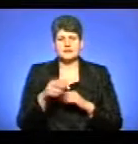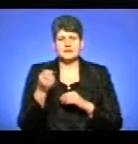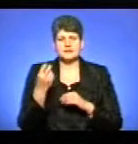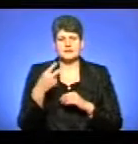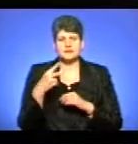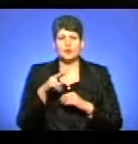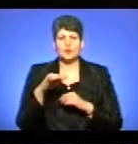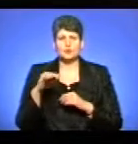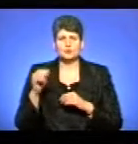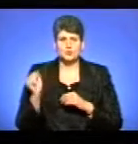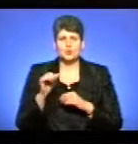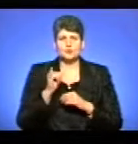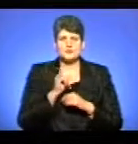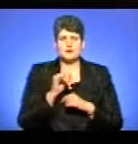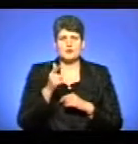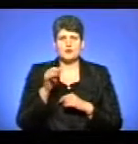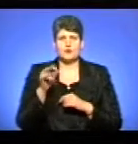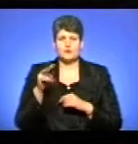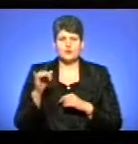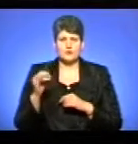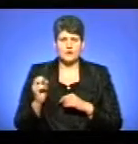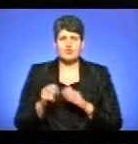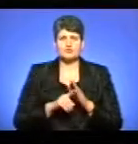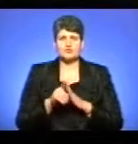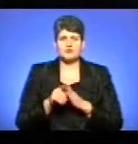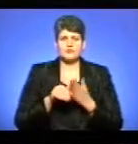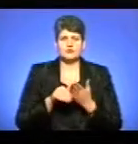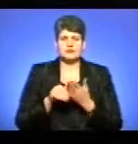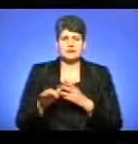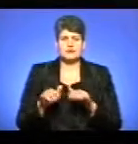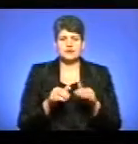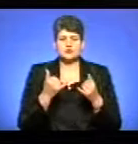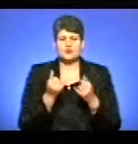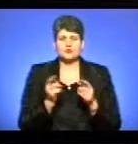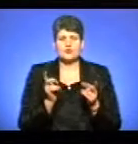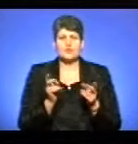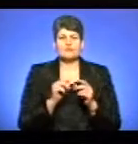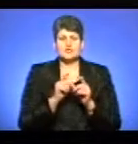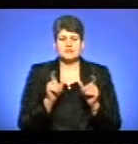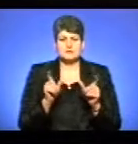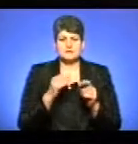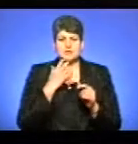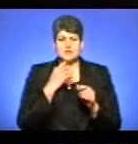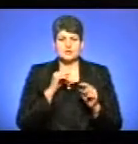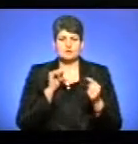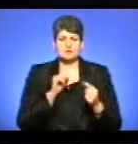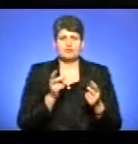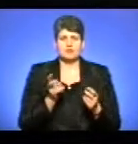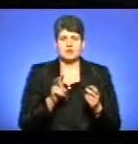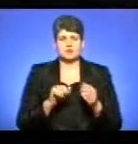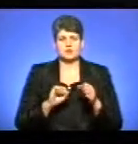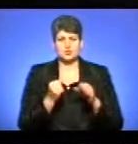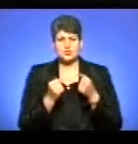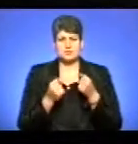року Устима Голоднюка розпочав волонтерську діяльність. Сьогодні до нього у штаб національного спротиву прийшли друзі, бійці